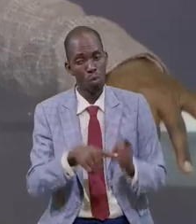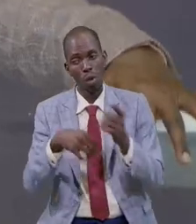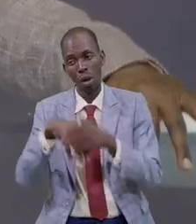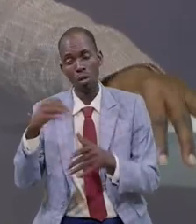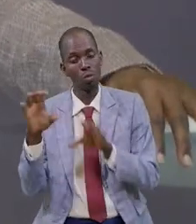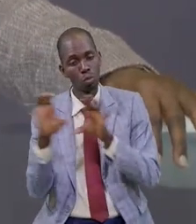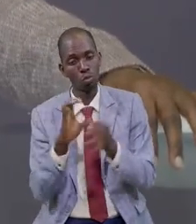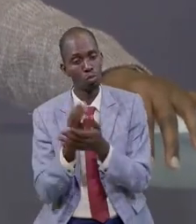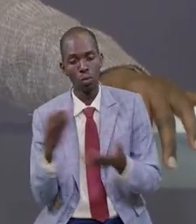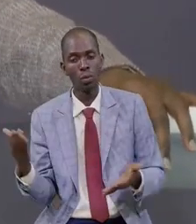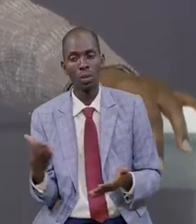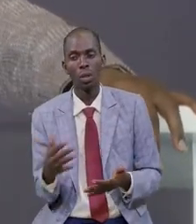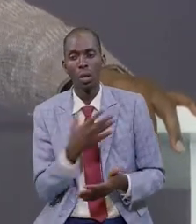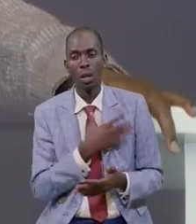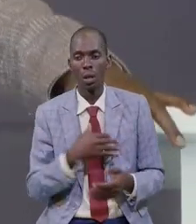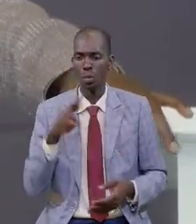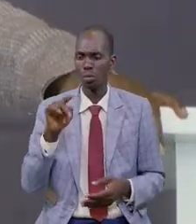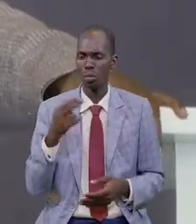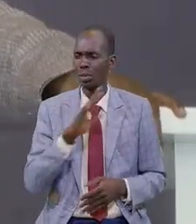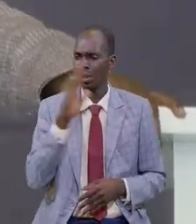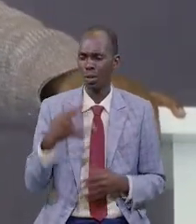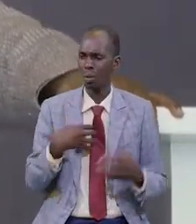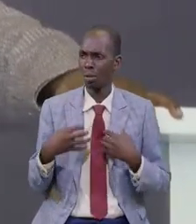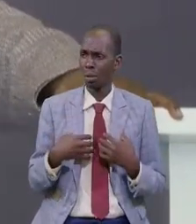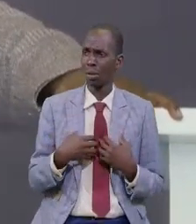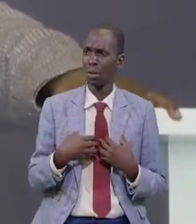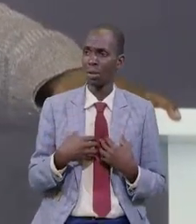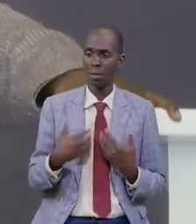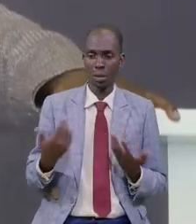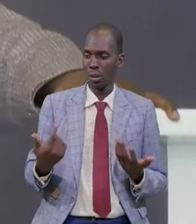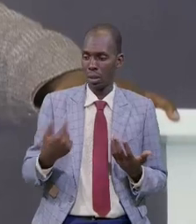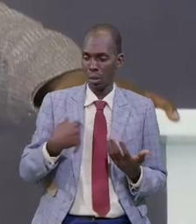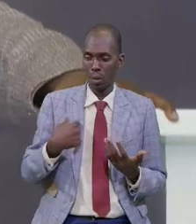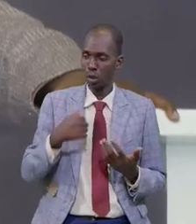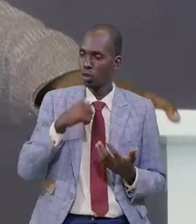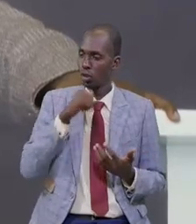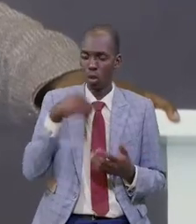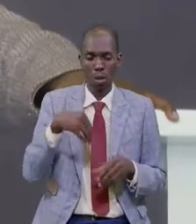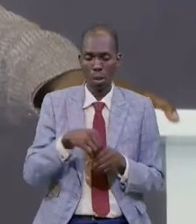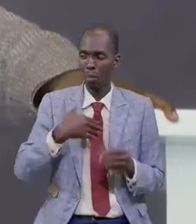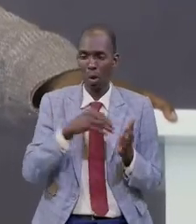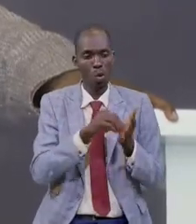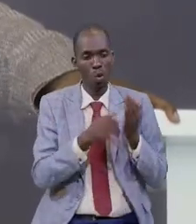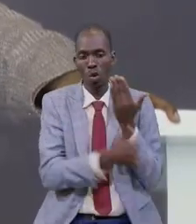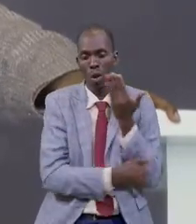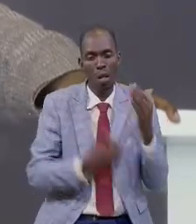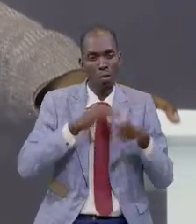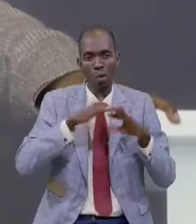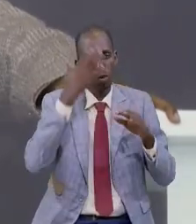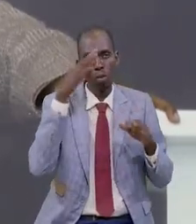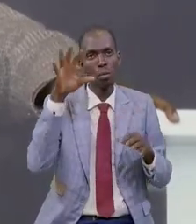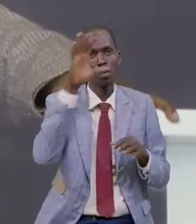dit regardez-moi maintenant pas de père pas de mère de